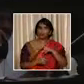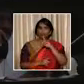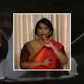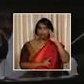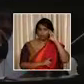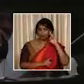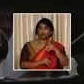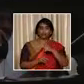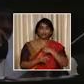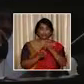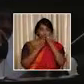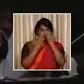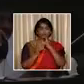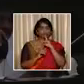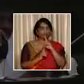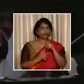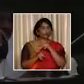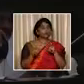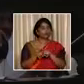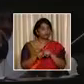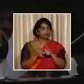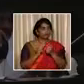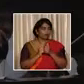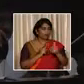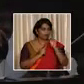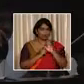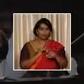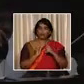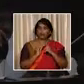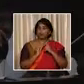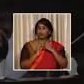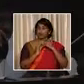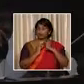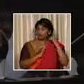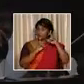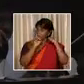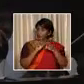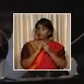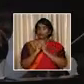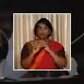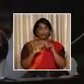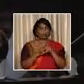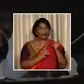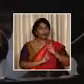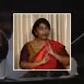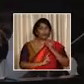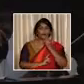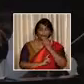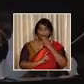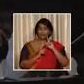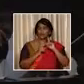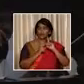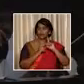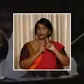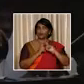கதவை திறவுங்கள். உலகம் இதனைத்தான் செய்ய வேண்டும். இதனைத்தான் நாங்கள் கனடாவிடம் கேட்கிறோம், அமெரிக்காவிடம் கேட்கிறோம், ஐரோப்பிய நாடுகளிடம்